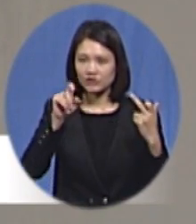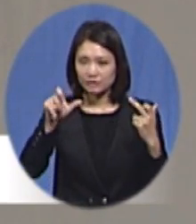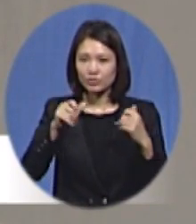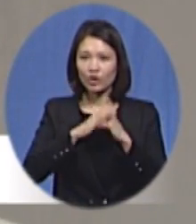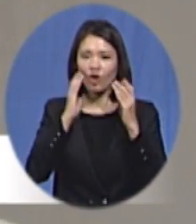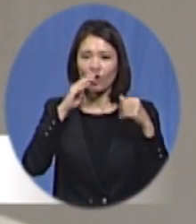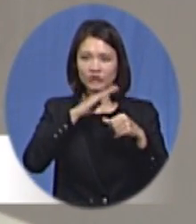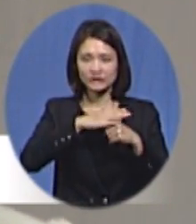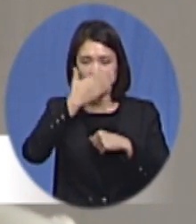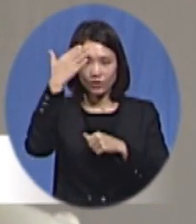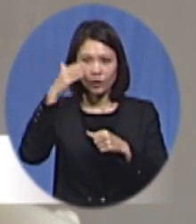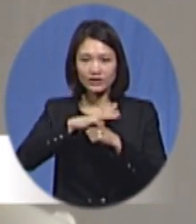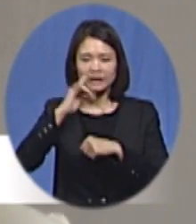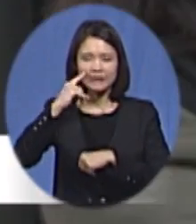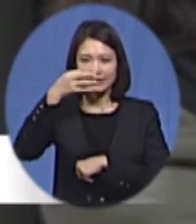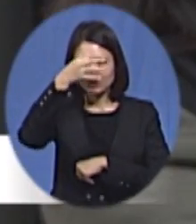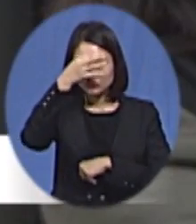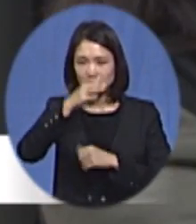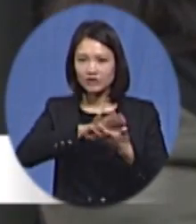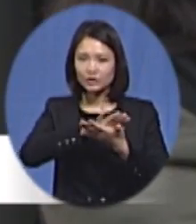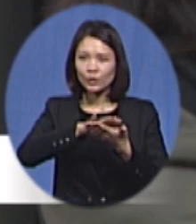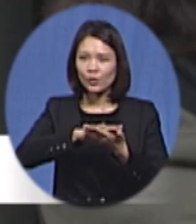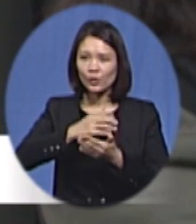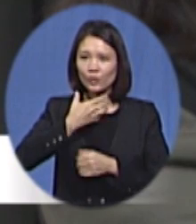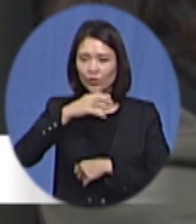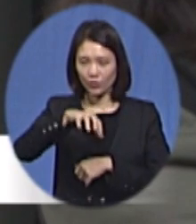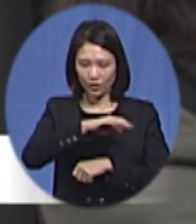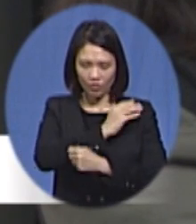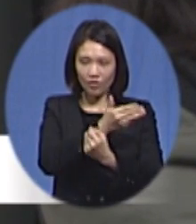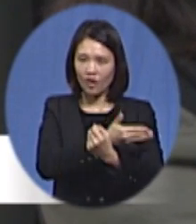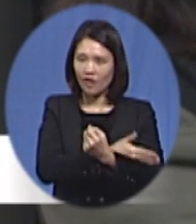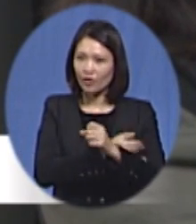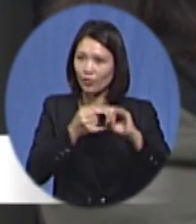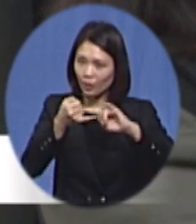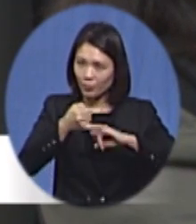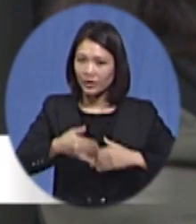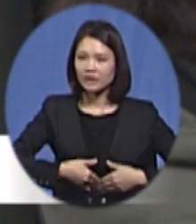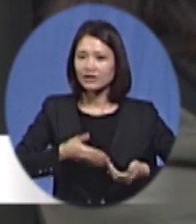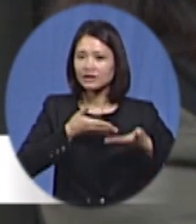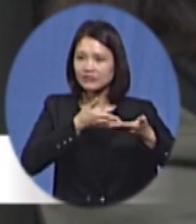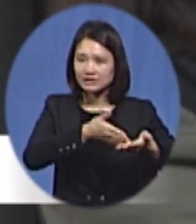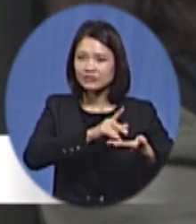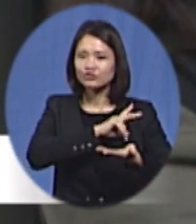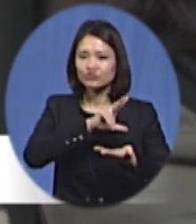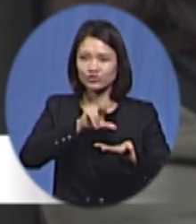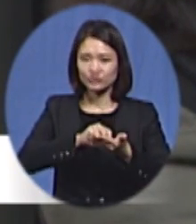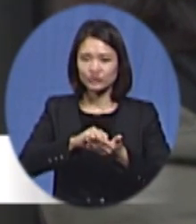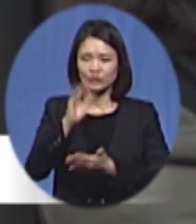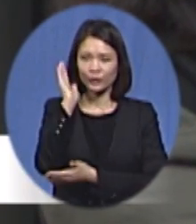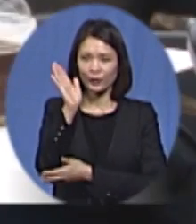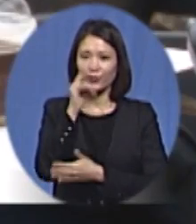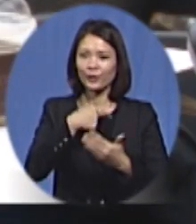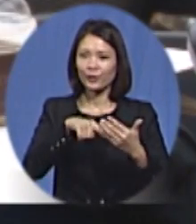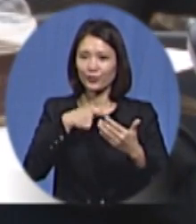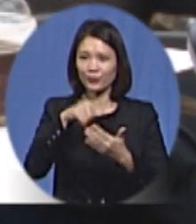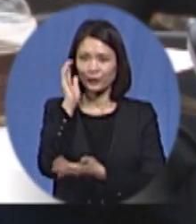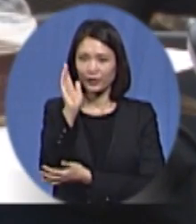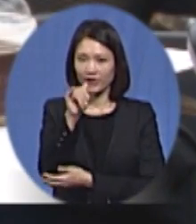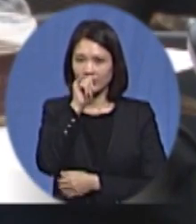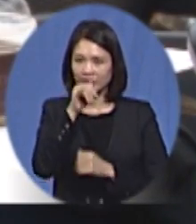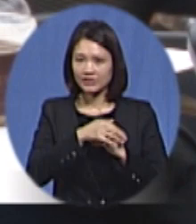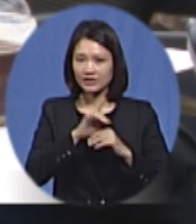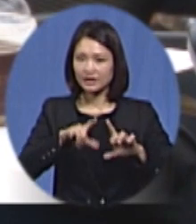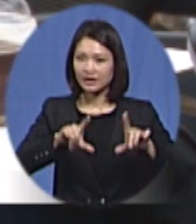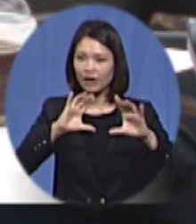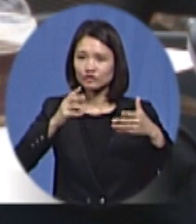청소년의 예술적 놀권리와 전용 공간의 필요성을 주제로 2015 서울예술교육포럼을 열었습니다.